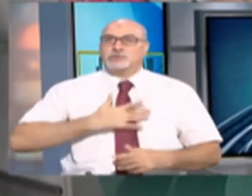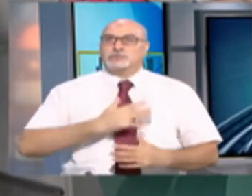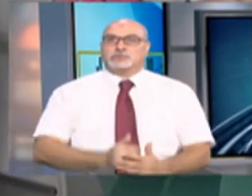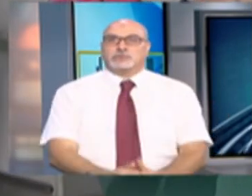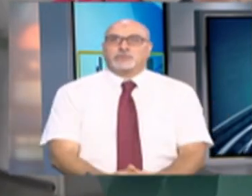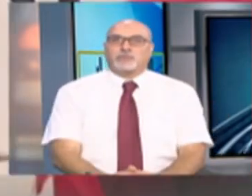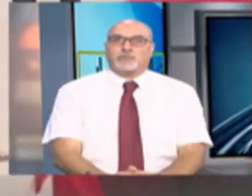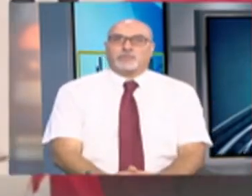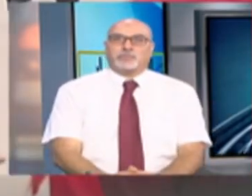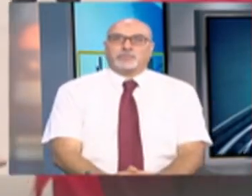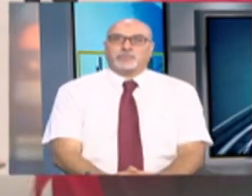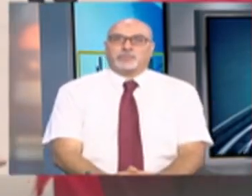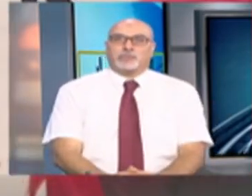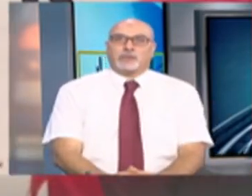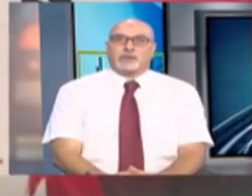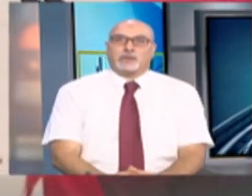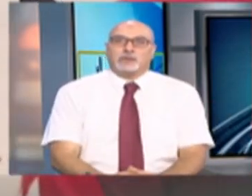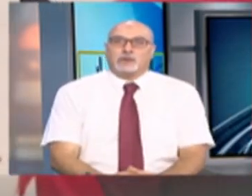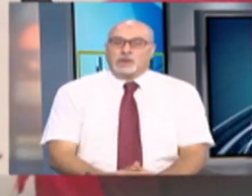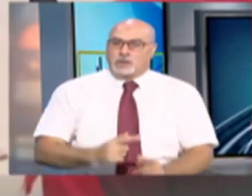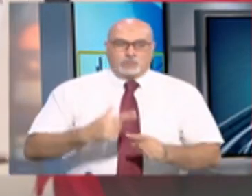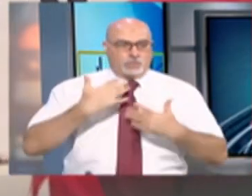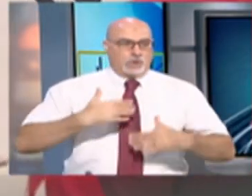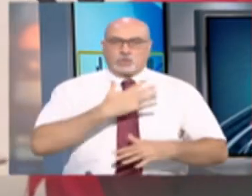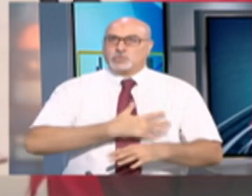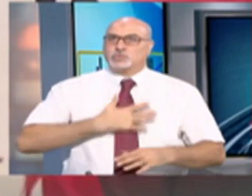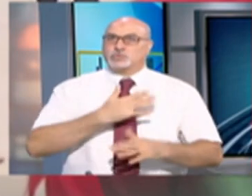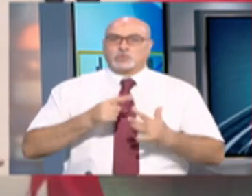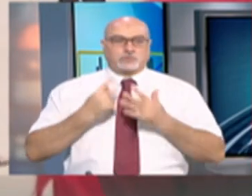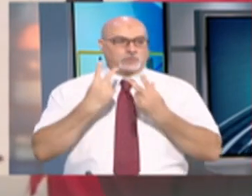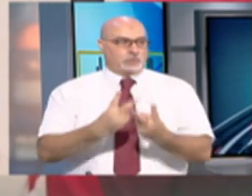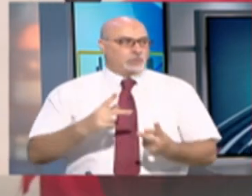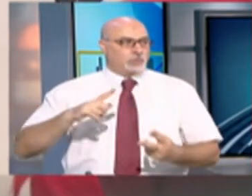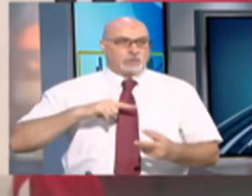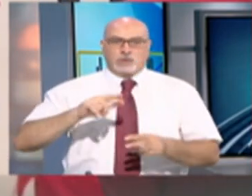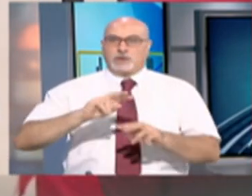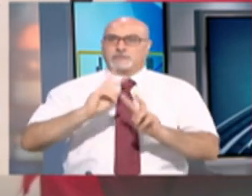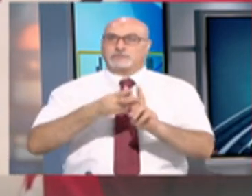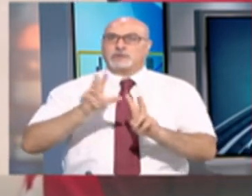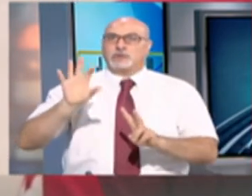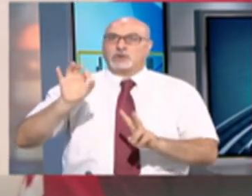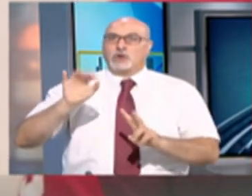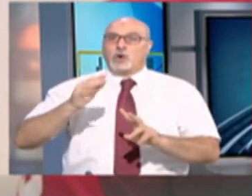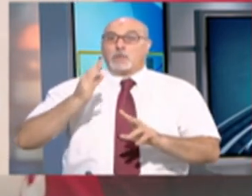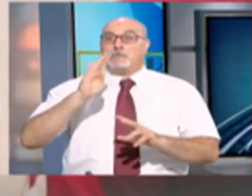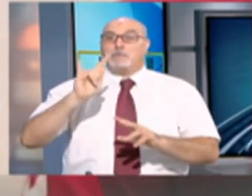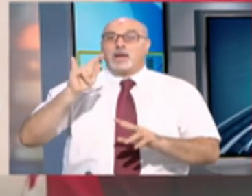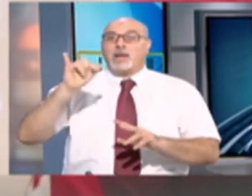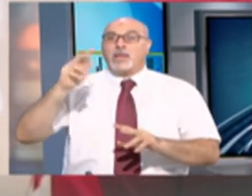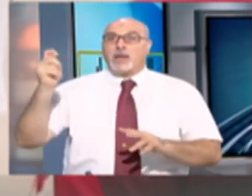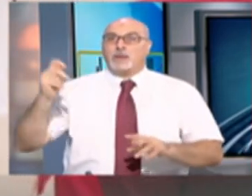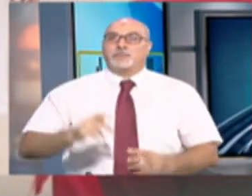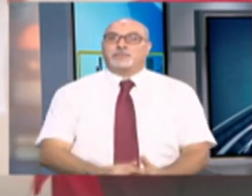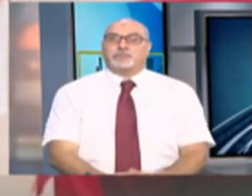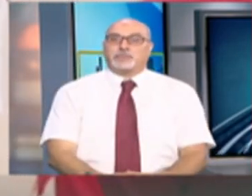بطوله قويه. احنا سعداء جدا بالقدوم لوهران. وهران الباهيه، وهران